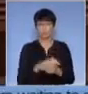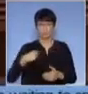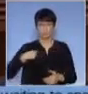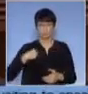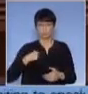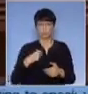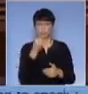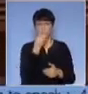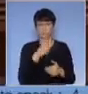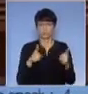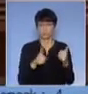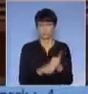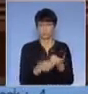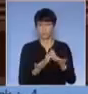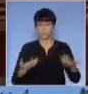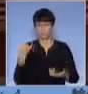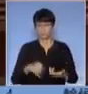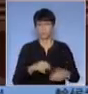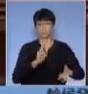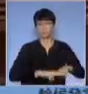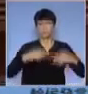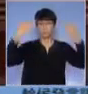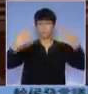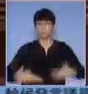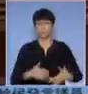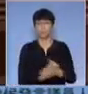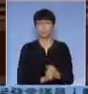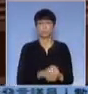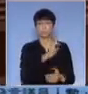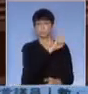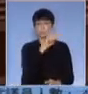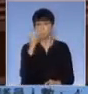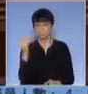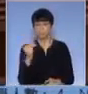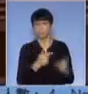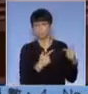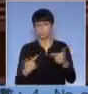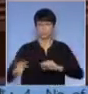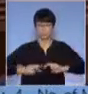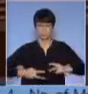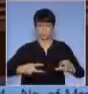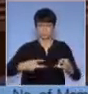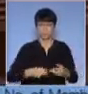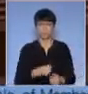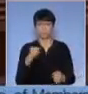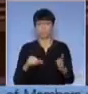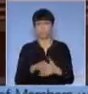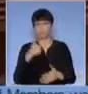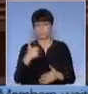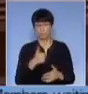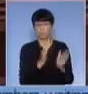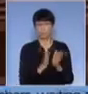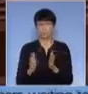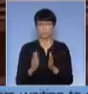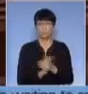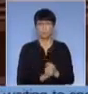分離的一部分。一國兩制是香港回歸後保持長期繁榮穩定的最佳制度安排。每一個熱愛